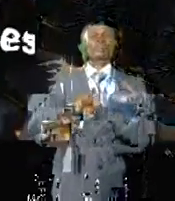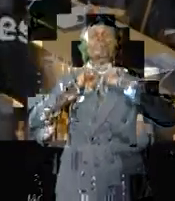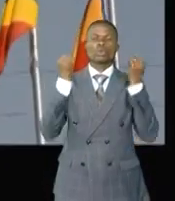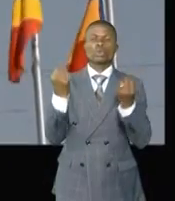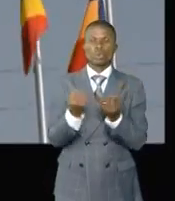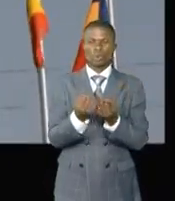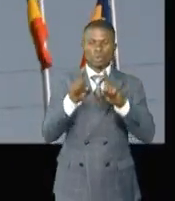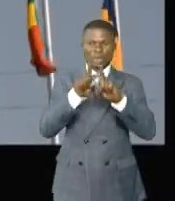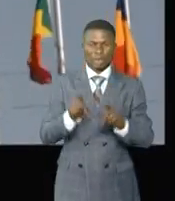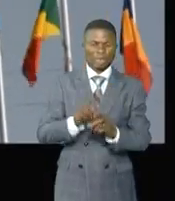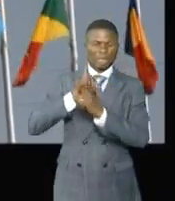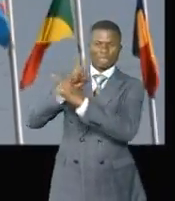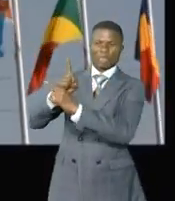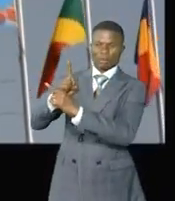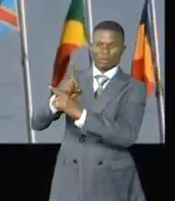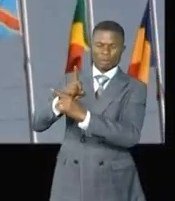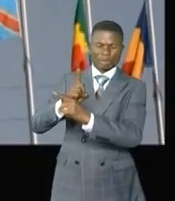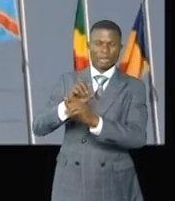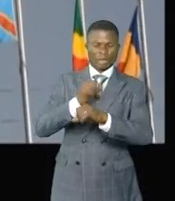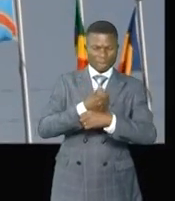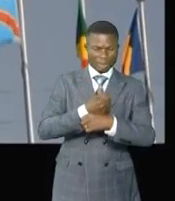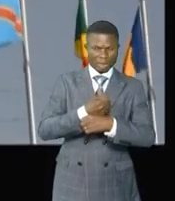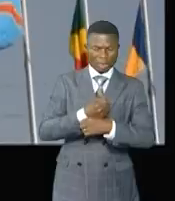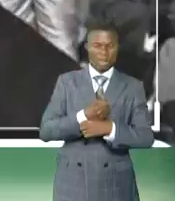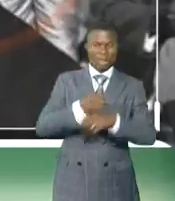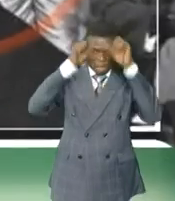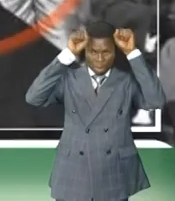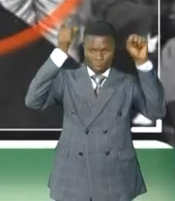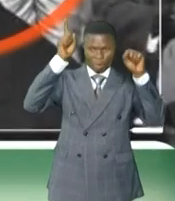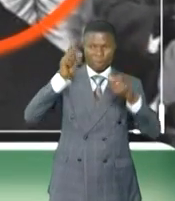et de la défense, créée et présidée par